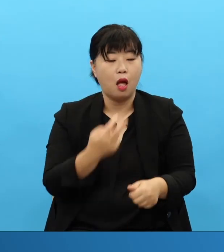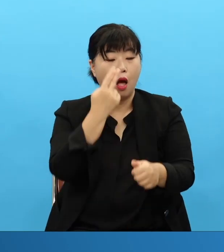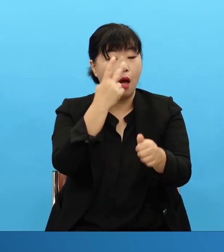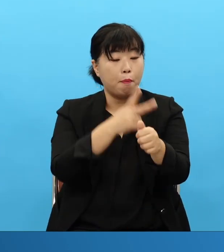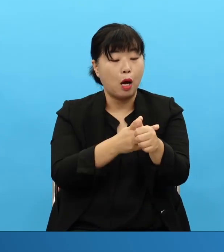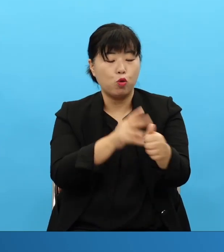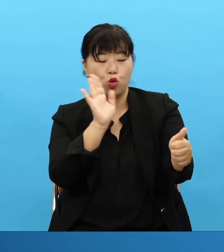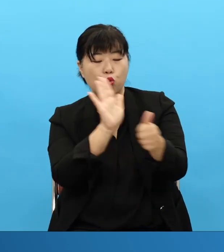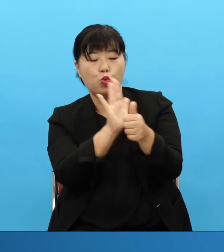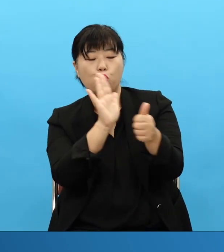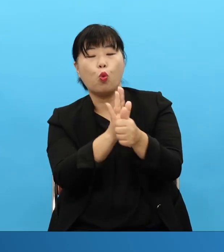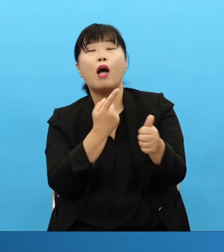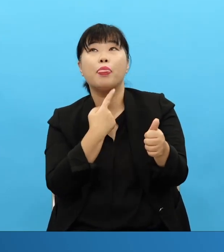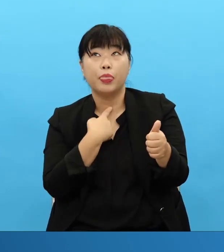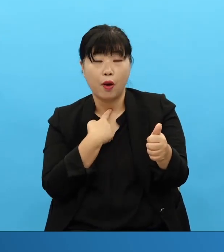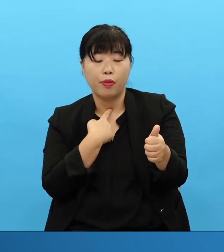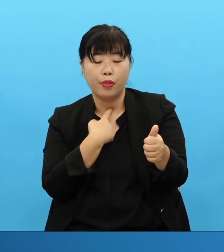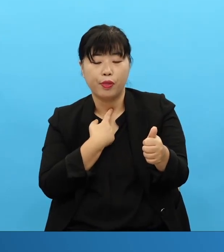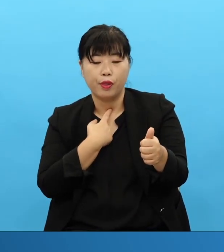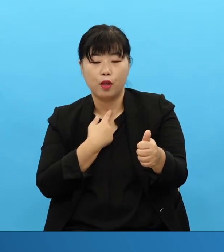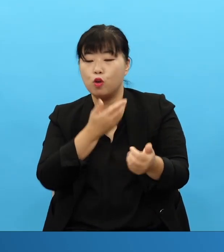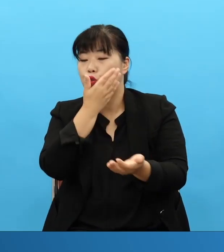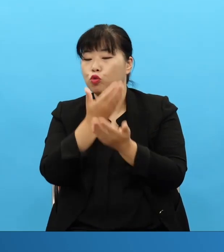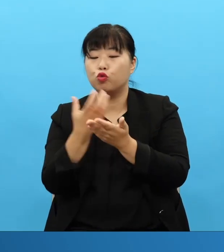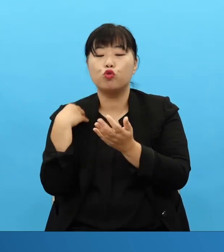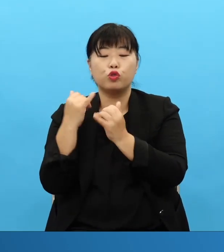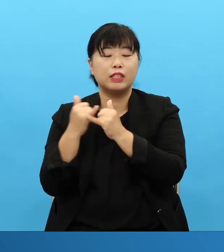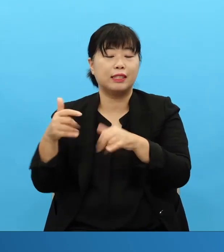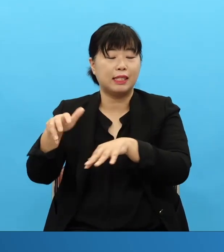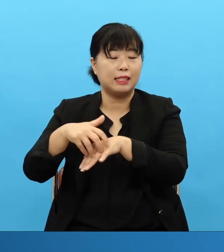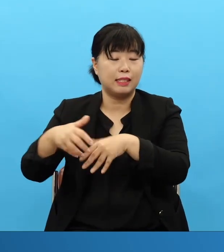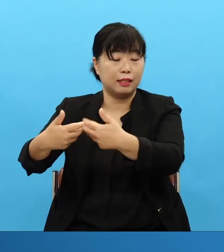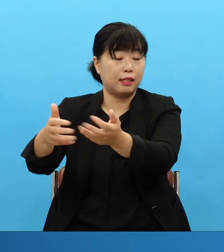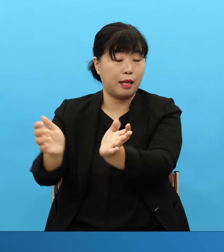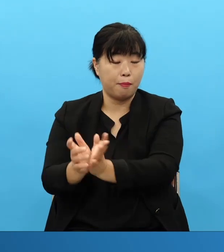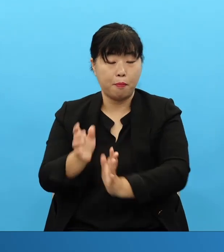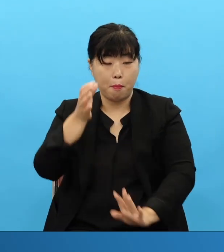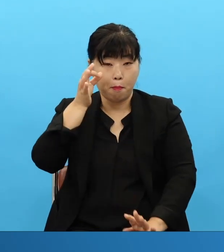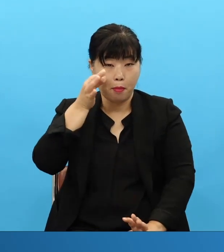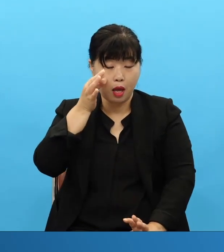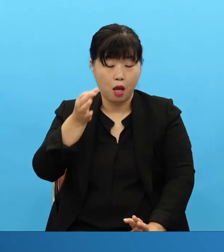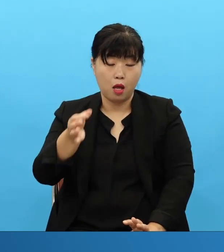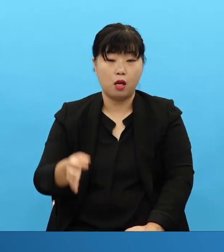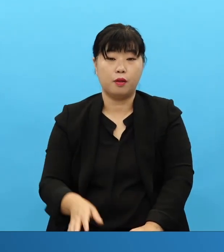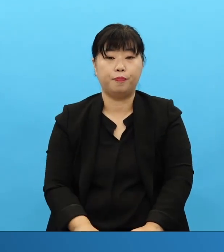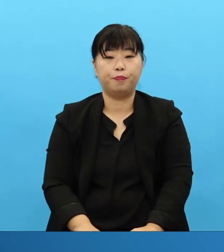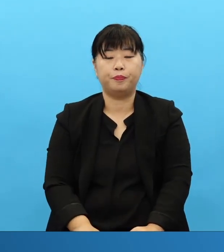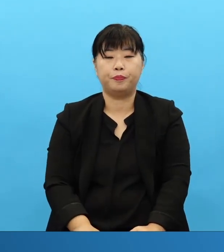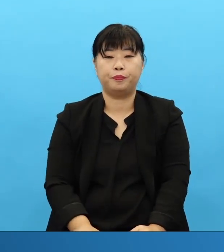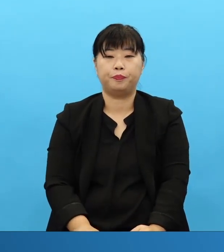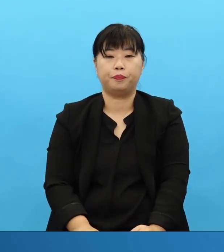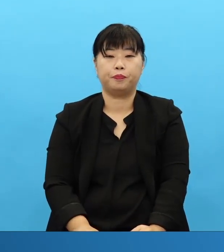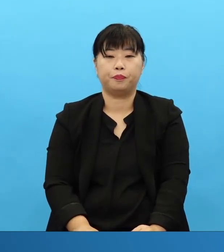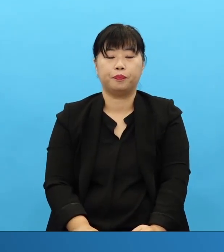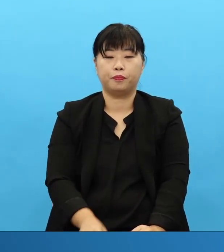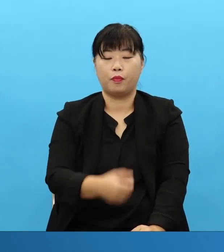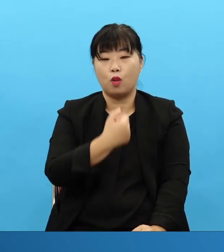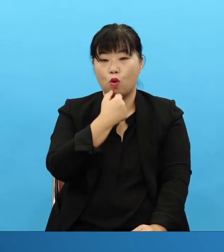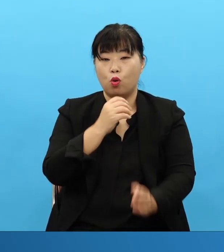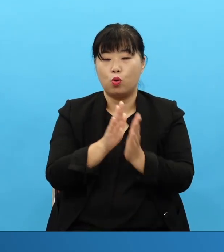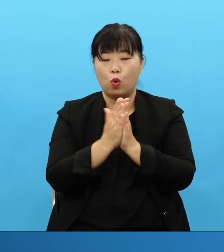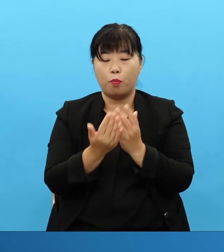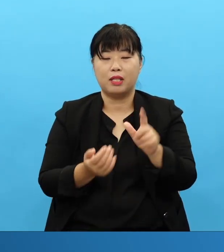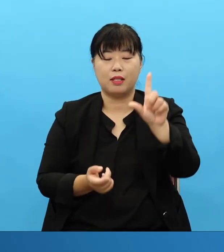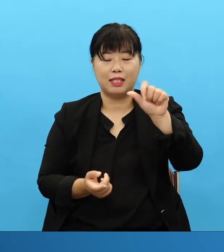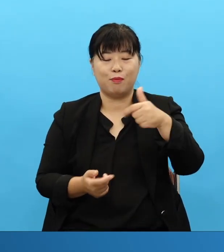officers who helped Paul, 대단합니다. they were outstanding. 이 사람들이 로마서 16장